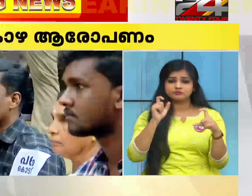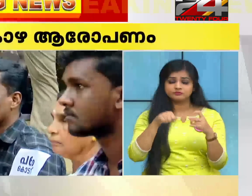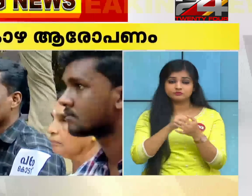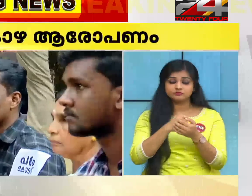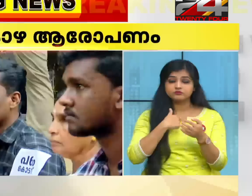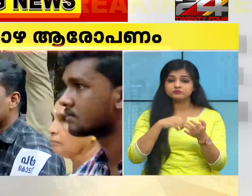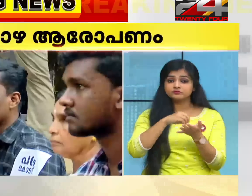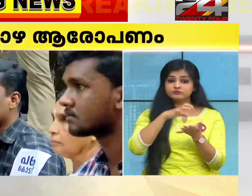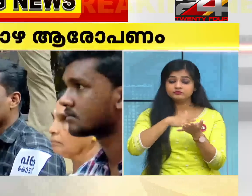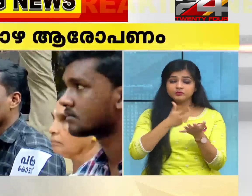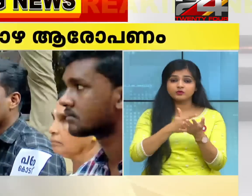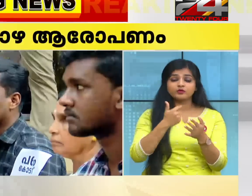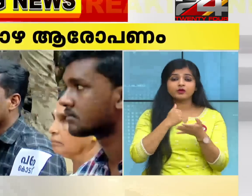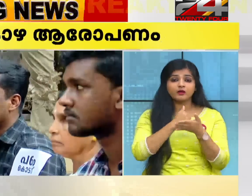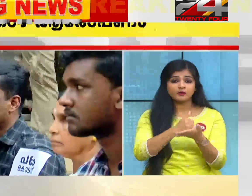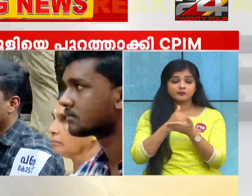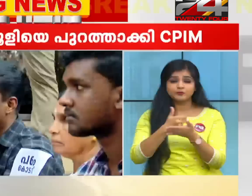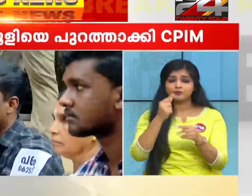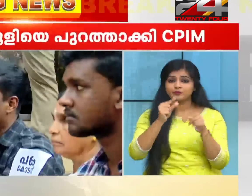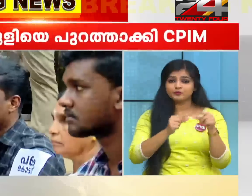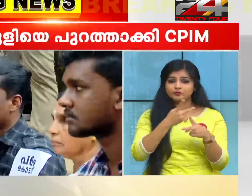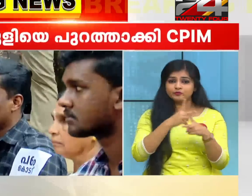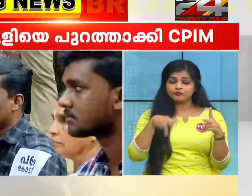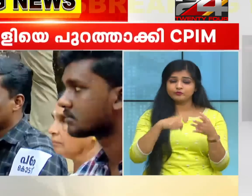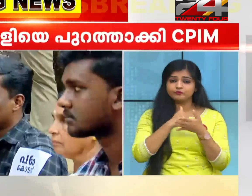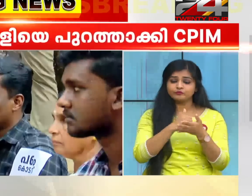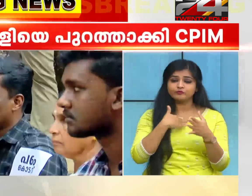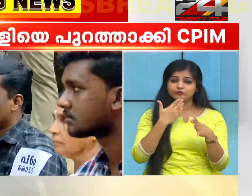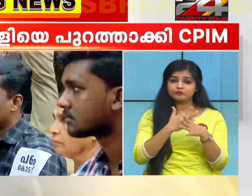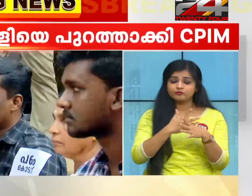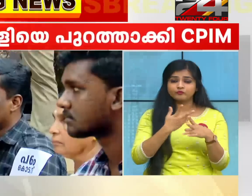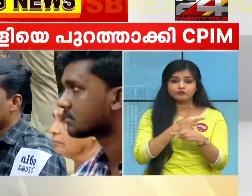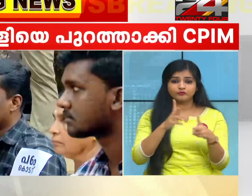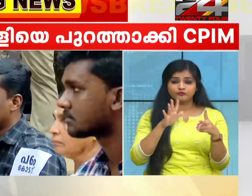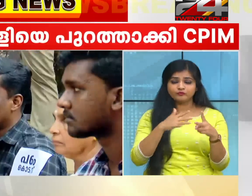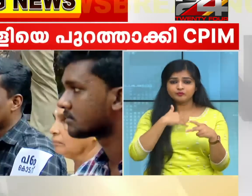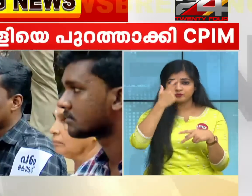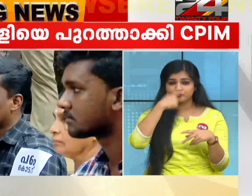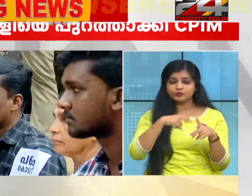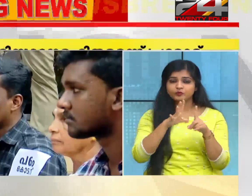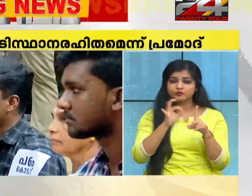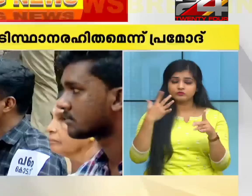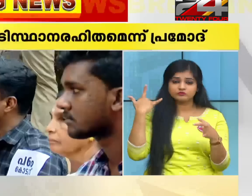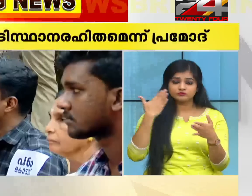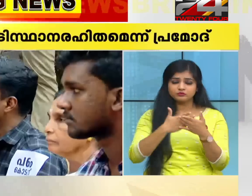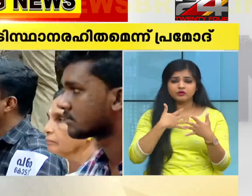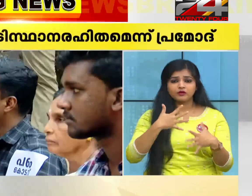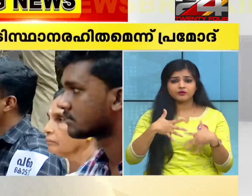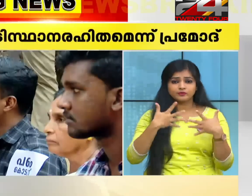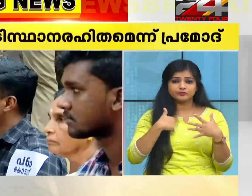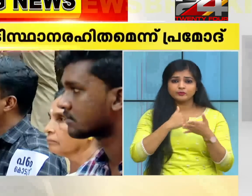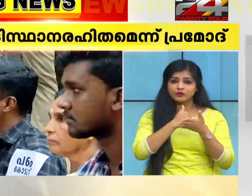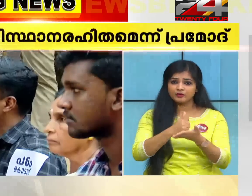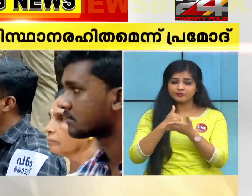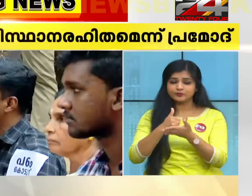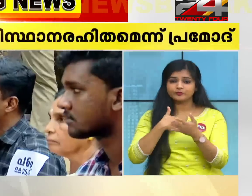പ്രവർത്തനം, ജീവകാരുണ്യ പ്രവർത്തനം നടത്തിപ്പോയാൽ മാത്രമാണ് എൻ്റെ പ്രവർത്തനം. അതാണ് എൻ്റെ ഒരു, ഞാൻ അതിനകത്ത് സന്തോഷിക്കുകയും എന്ത് ചെയ്യുന്നുണ്ട്, എൻ്റെ